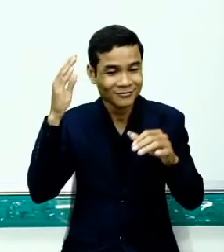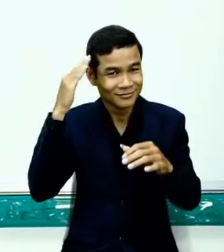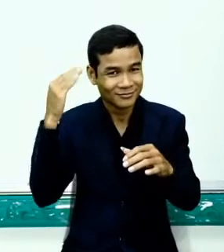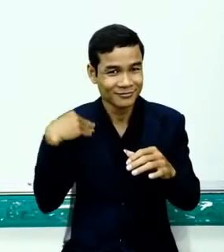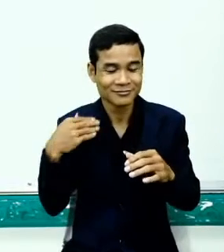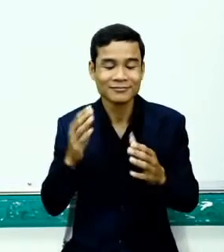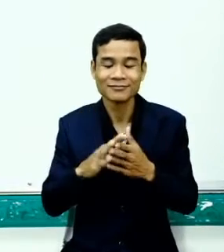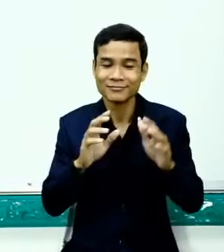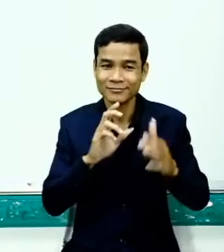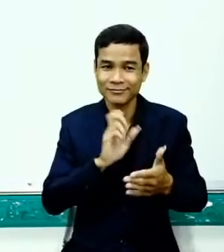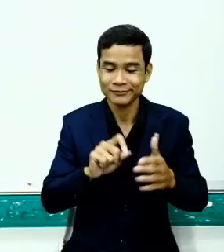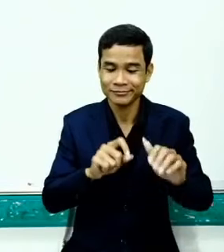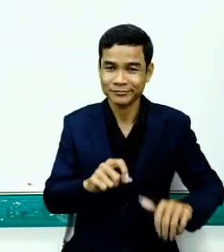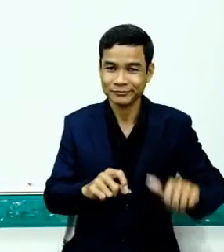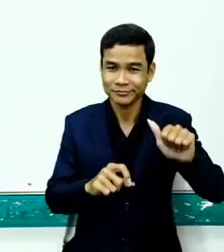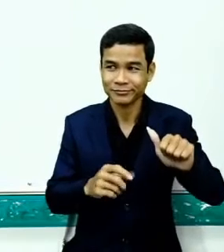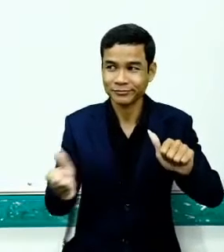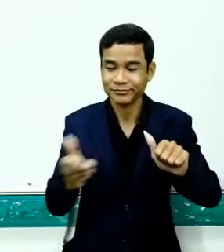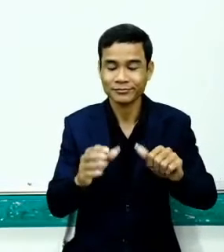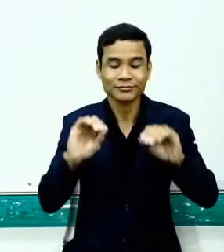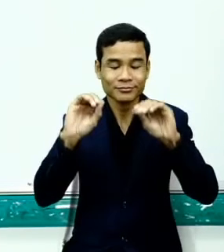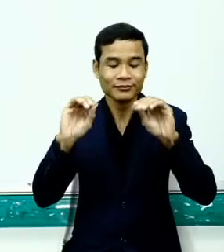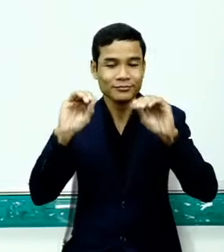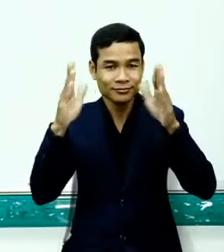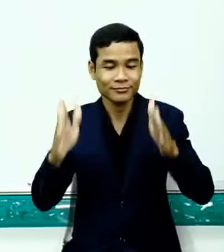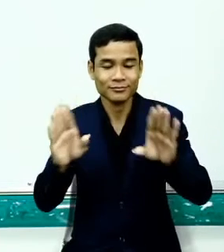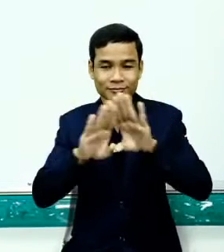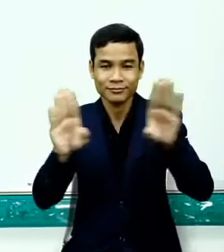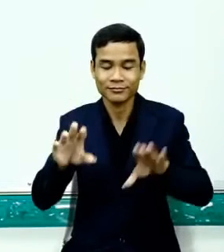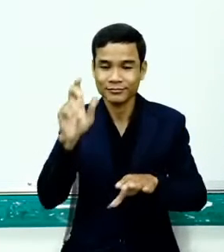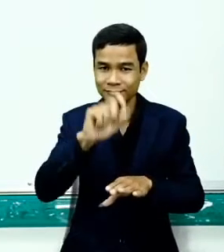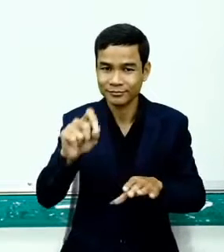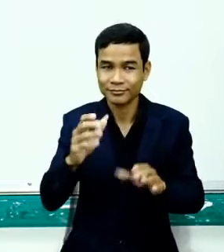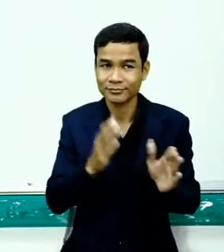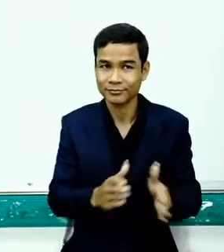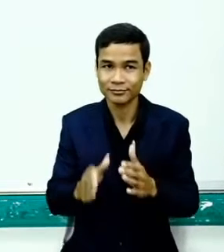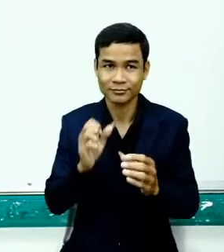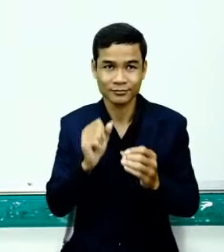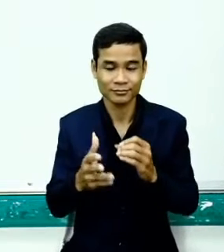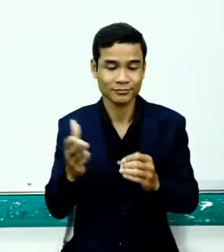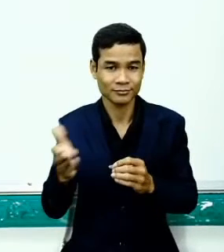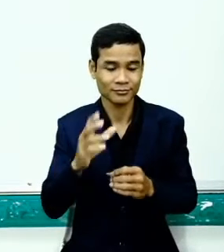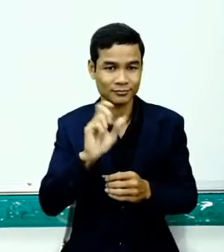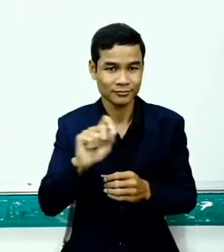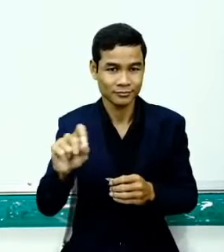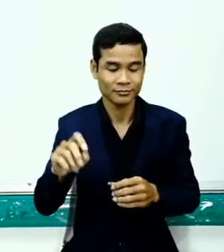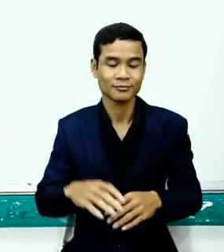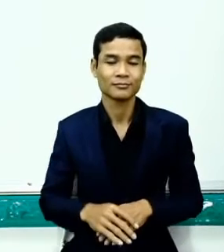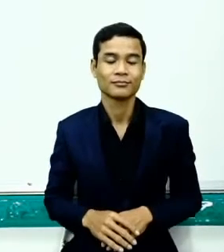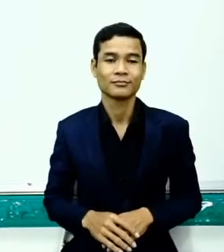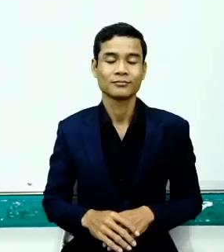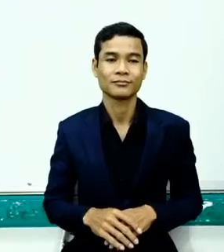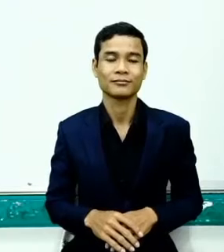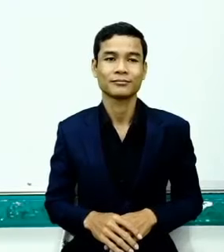នចំណាយអ្នកគ្រូអ្នកគ្រូនឹងសរសេរនៅលើក្តារខៀនត្រៀមរួចរាល់ចាប់ផ្ដើមសរសេរ